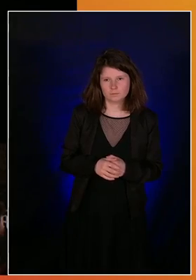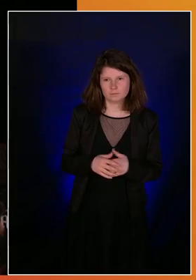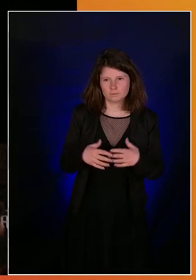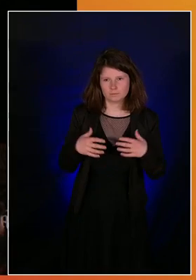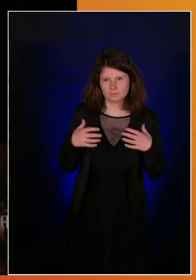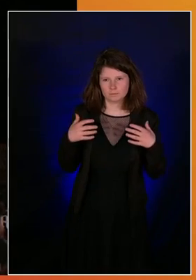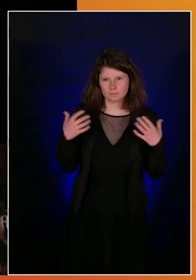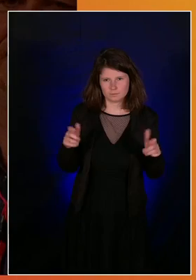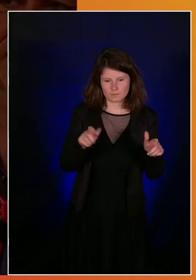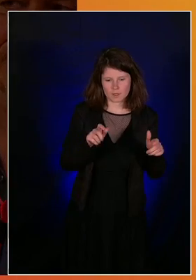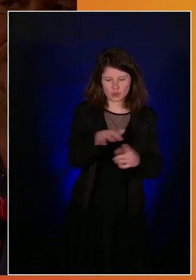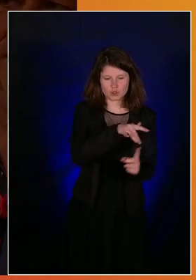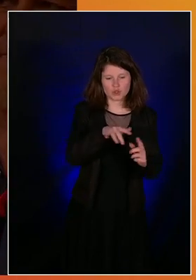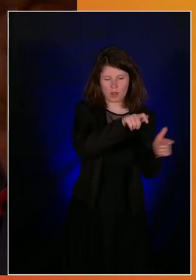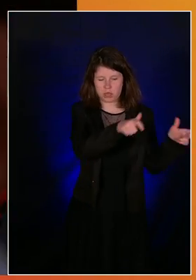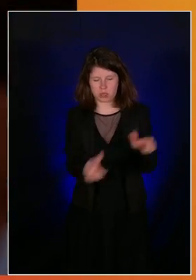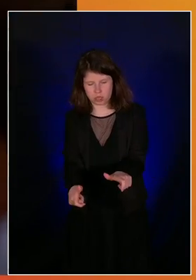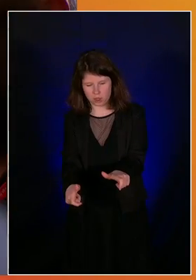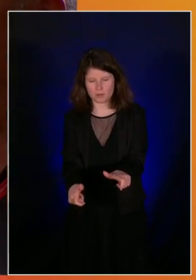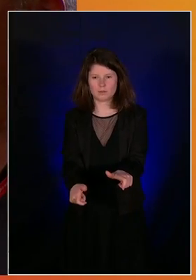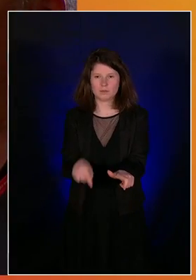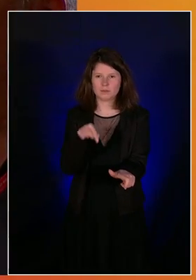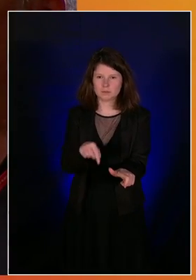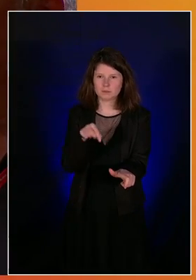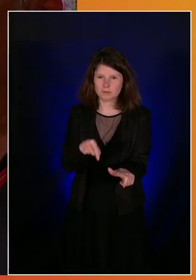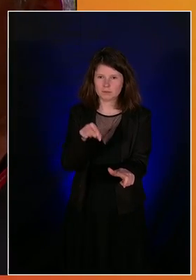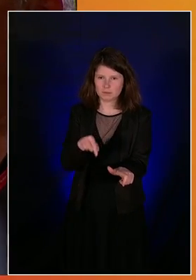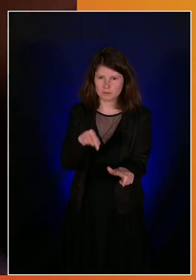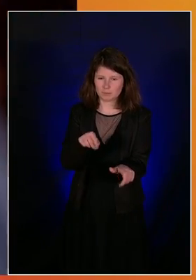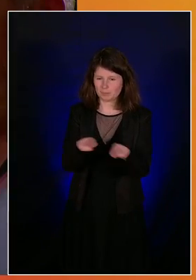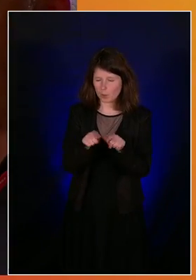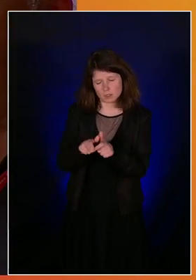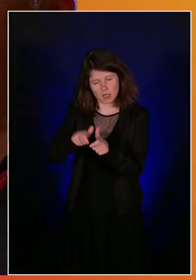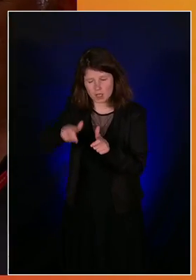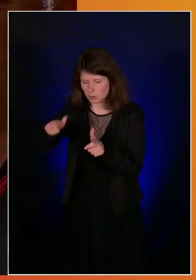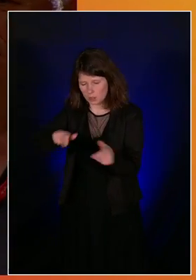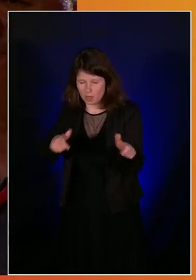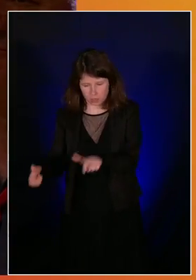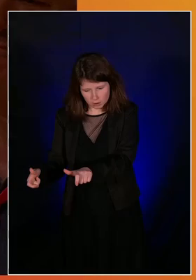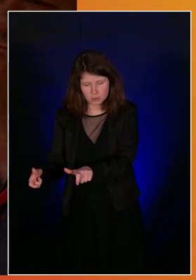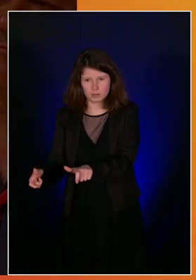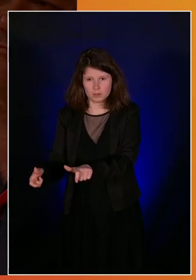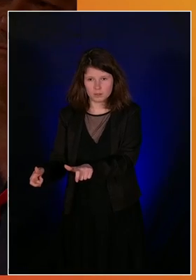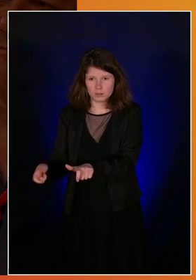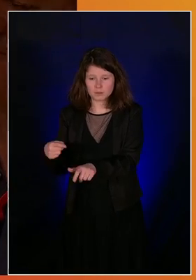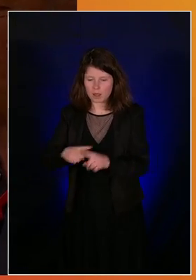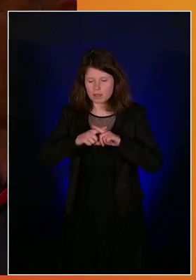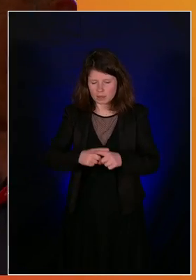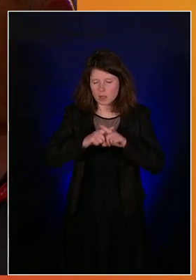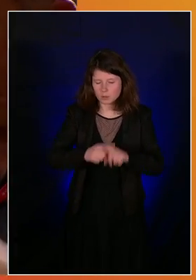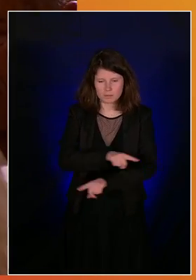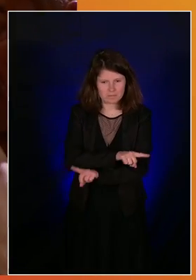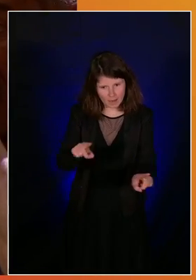la régression sociale les camarades et industrielle ne ne se négocie pas elle